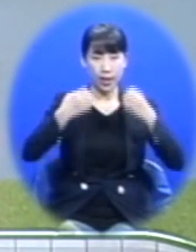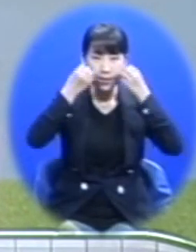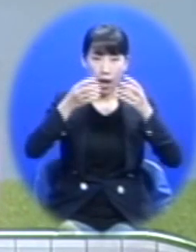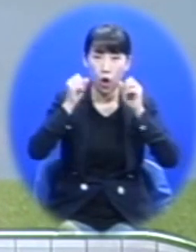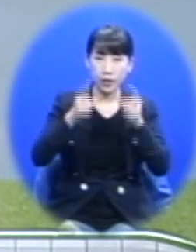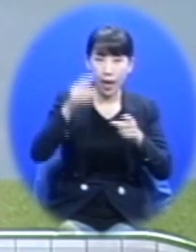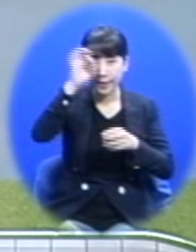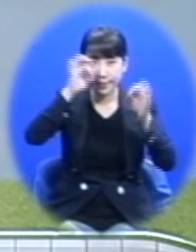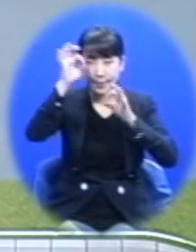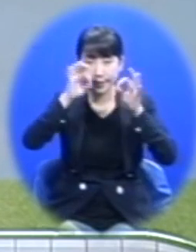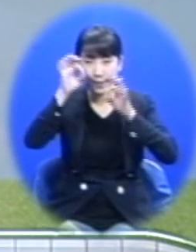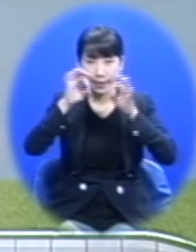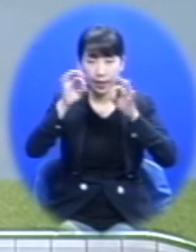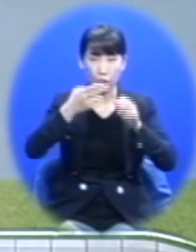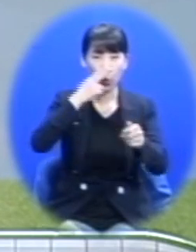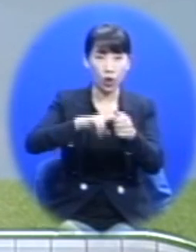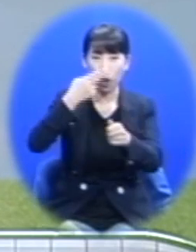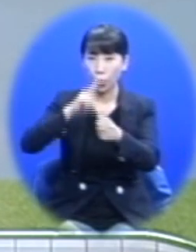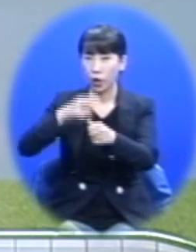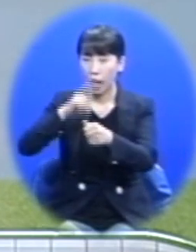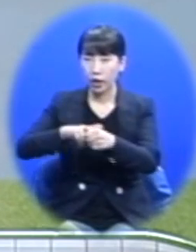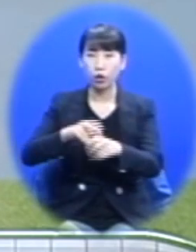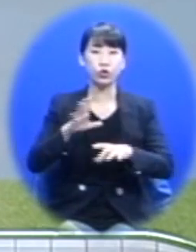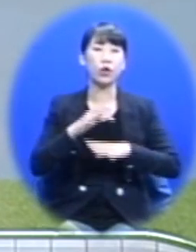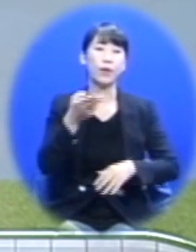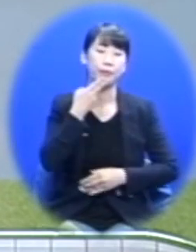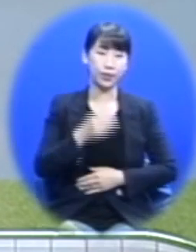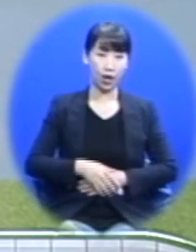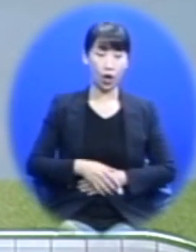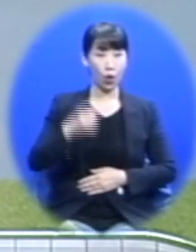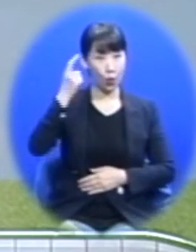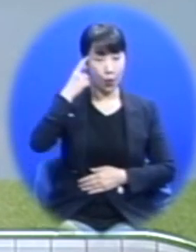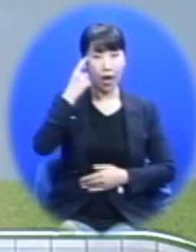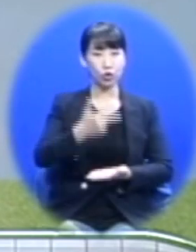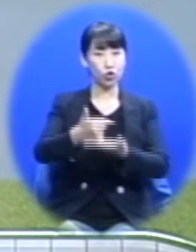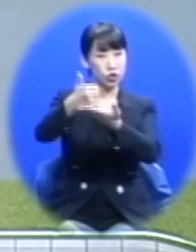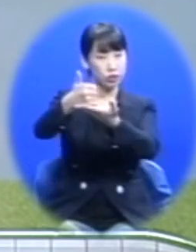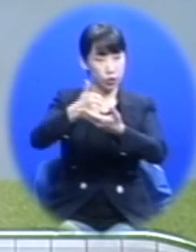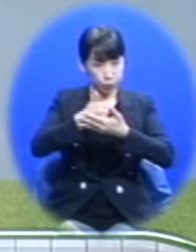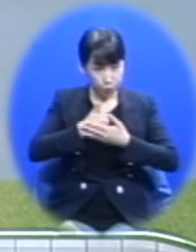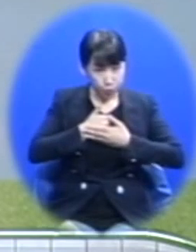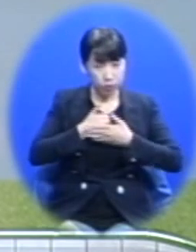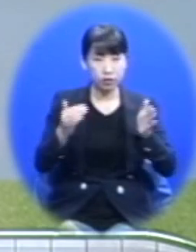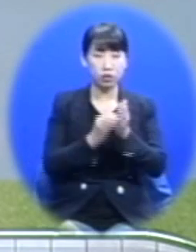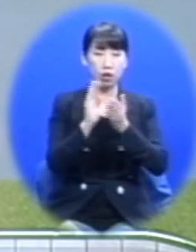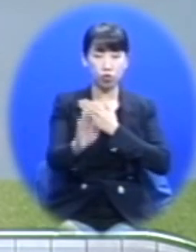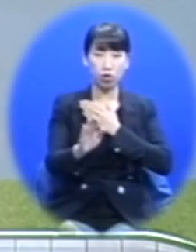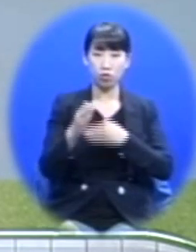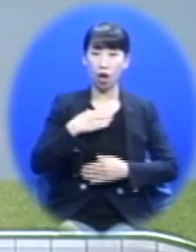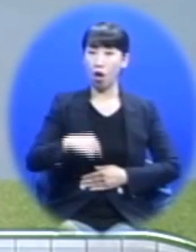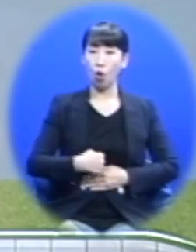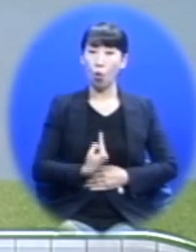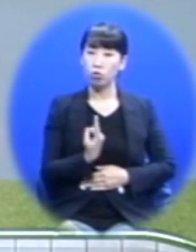모험으로 떠나는 것을 두려워하지 않았다. 더욱이 예수 그리스도를 나의 구원의 주님으로 영접한 다음부터는 결코 홀로